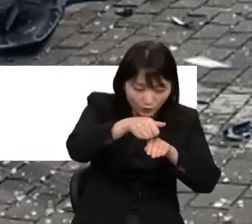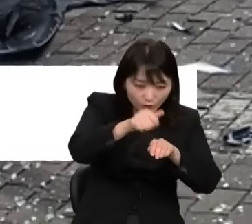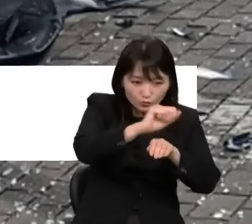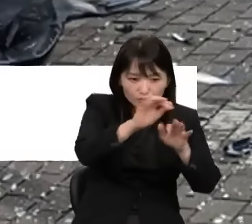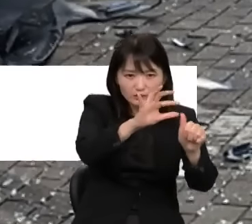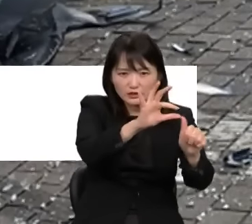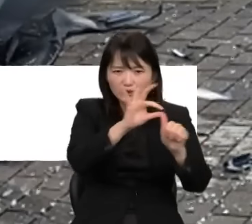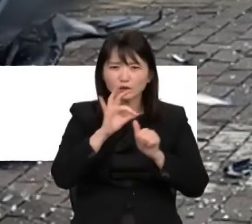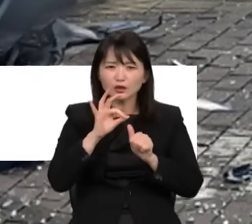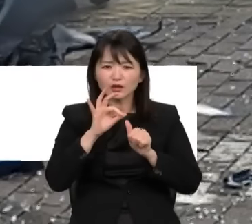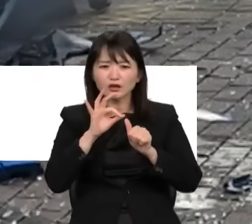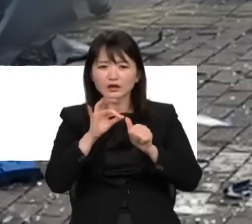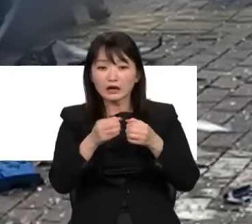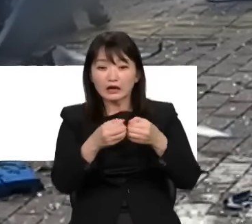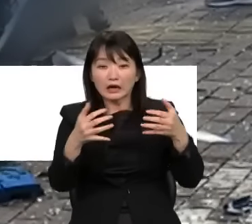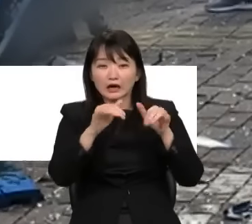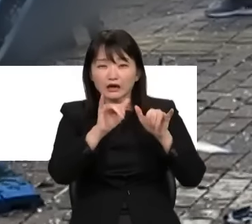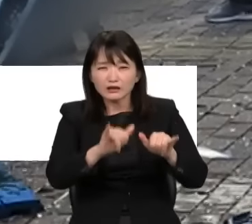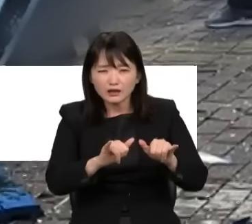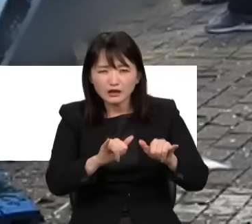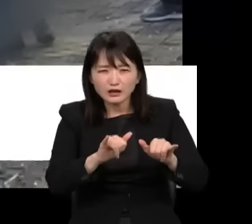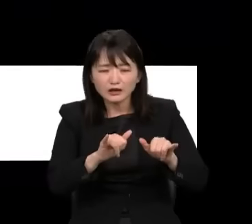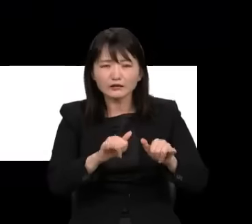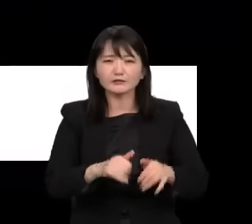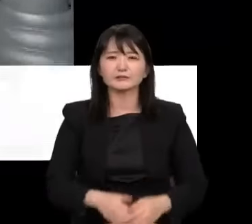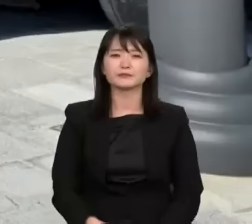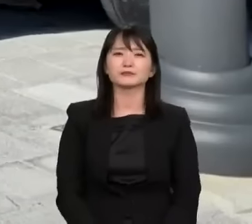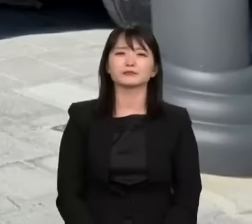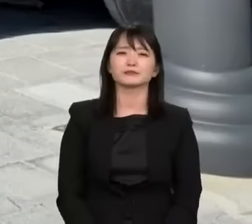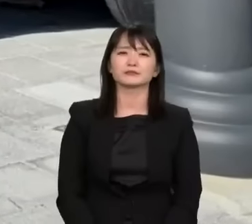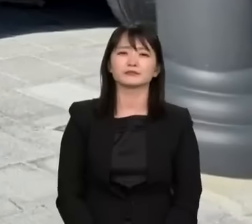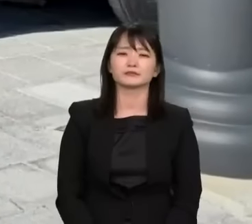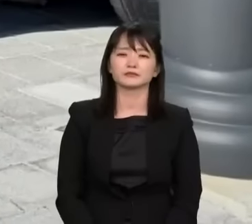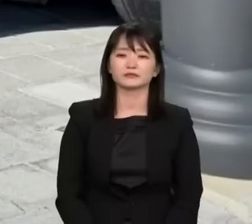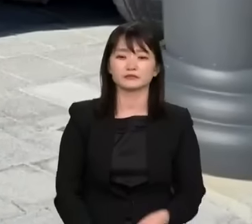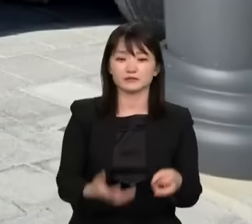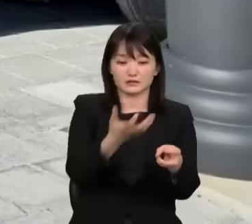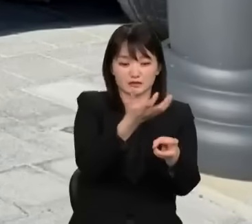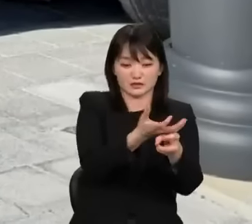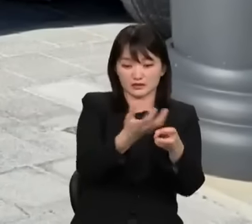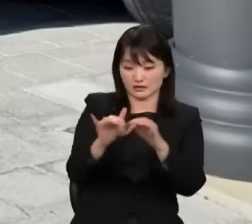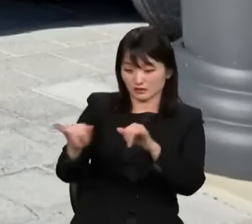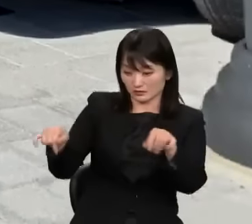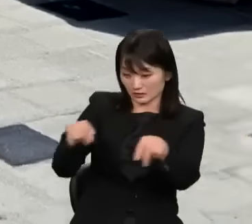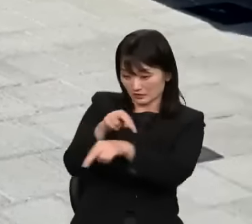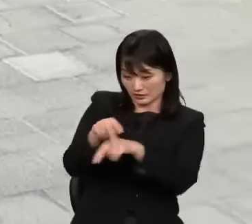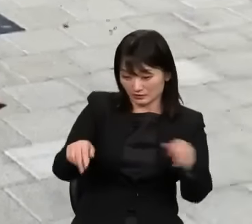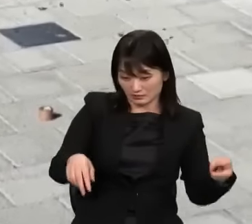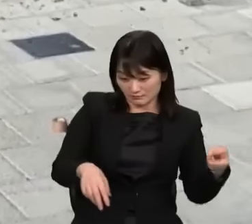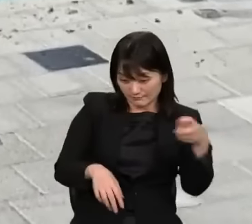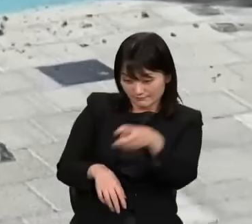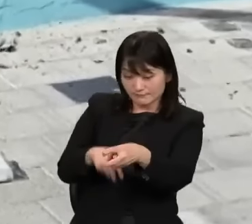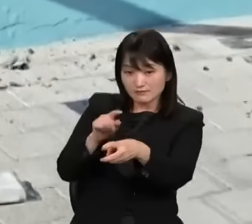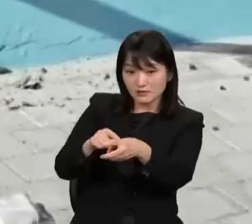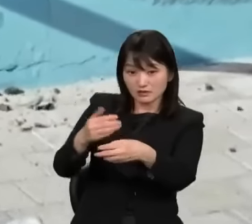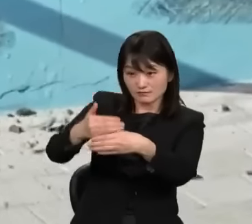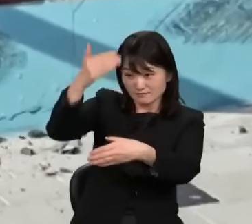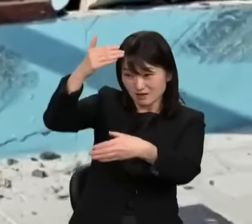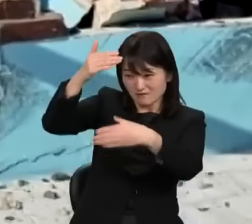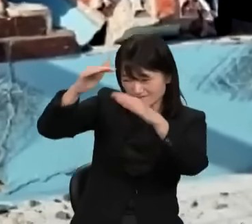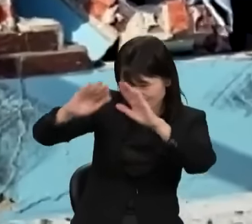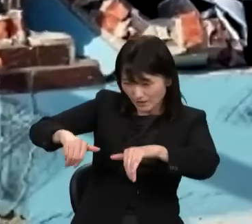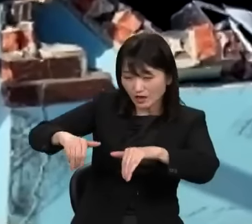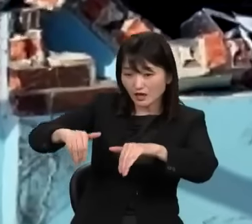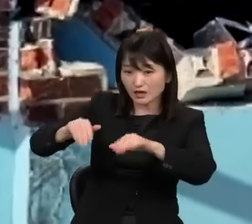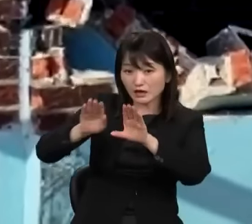꺼내게 됐습니다. 차가 폭발할까 봐 혹시나. 트럭 한 대가 인도 위에 올라와 있습니다. 벽은 완전히